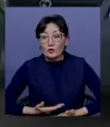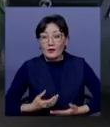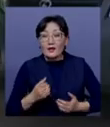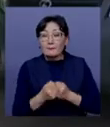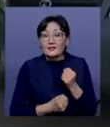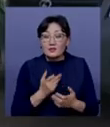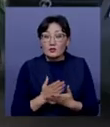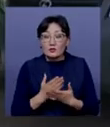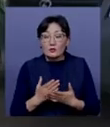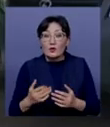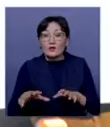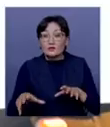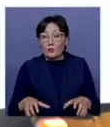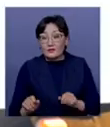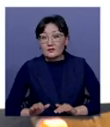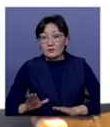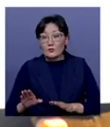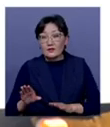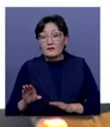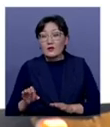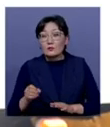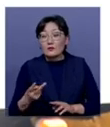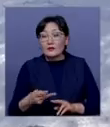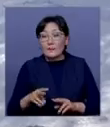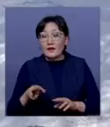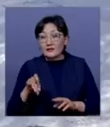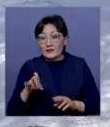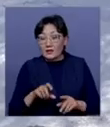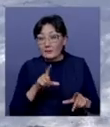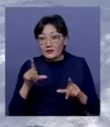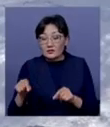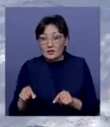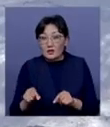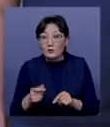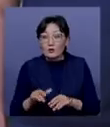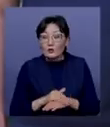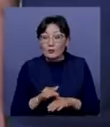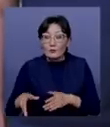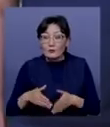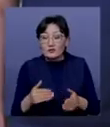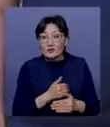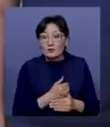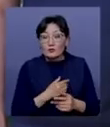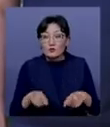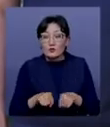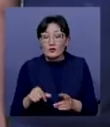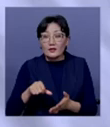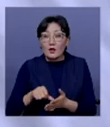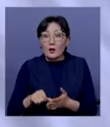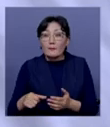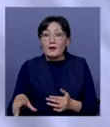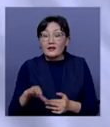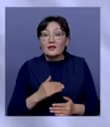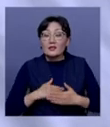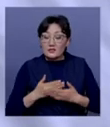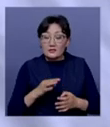бар. Ассамблея төрағасының орынбасары Жансейіт Түймебаев Мақтааралға бет алғандарға ақ жол тілеп, қайырымдылық көмекке атсалысқан этнос өкілдеріне